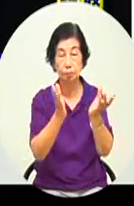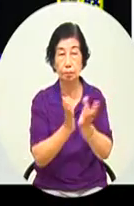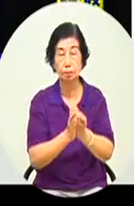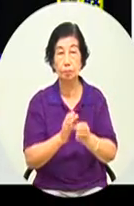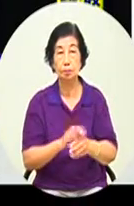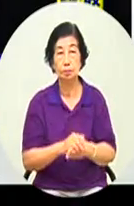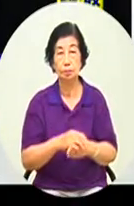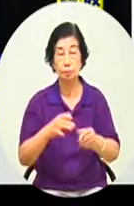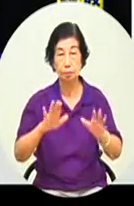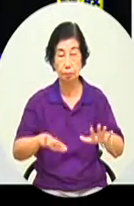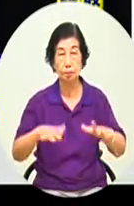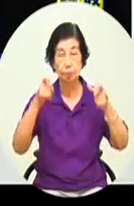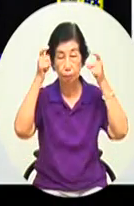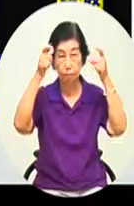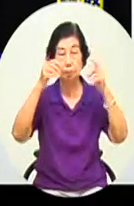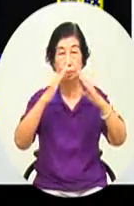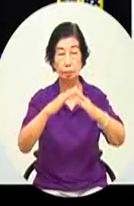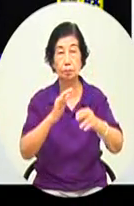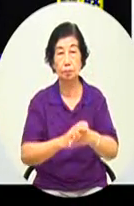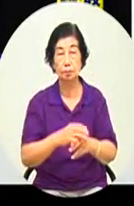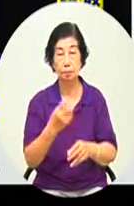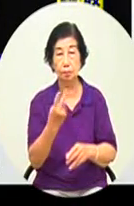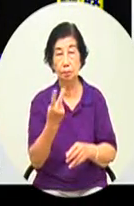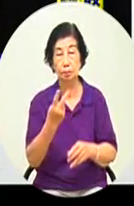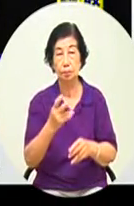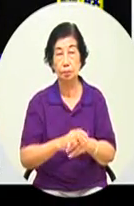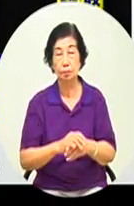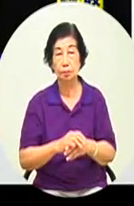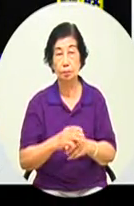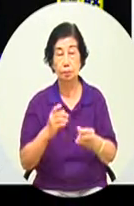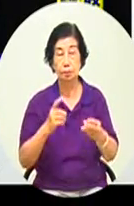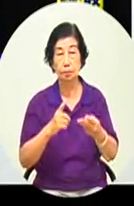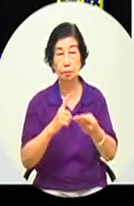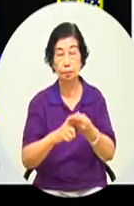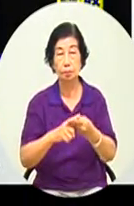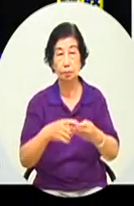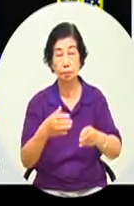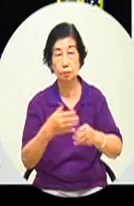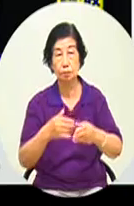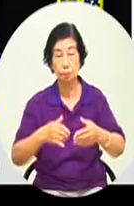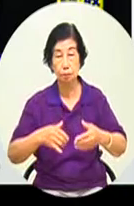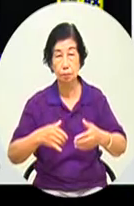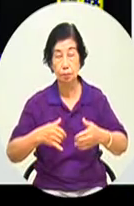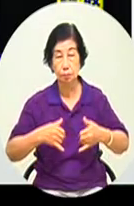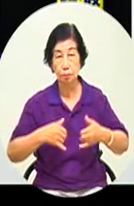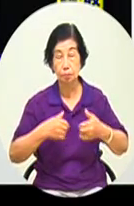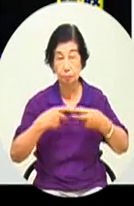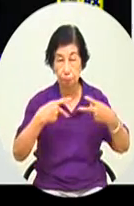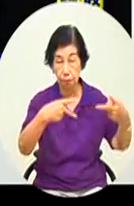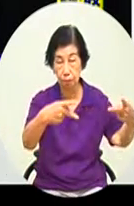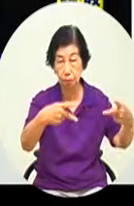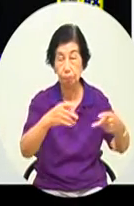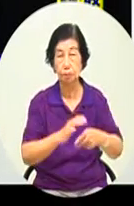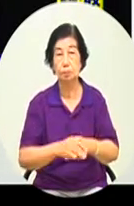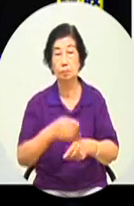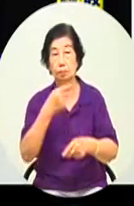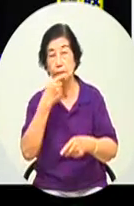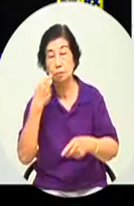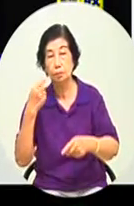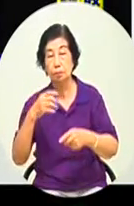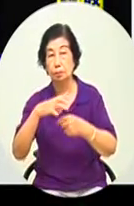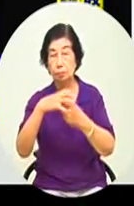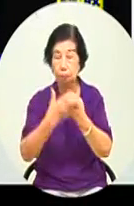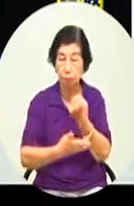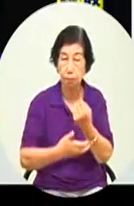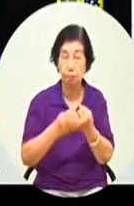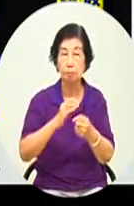咱进高雄区哈有两条啊捷运的主流系统，一条就是红橘线。另外一条的平面轻轨